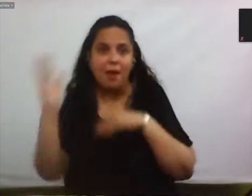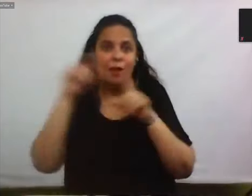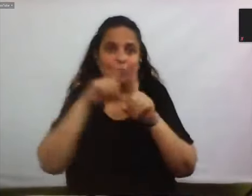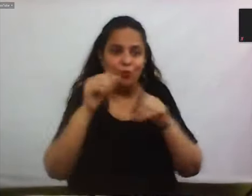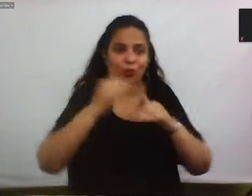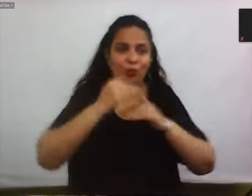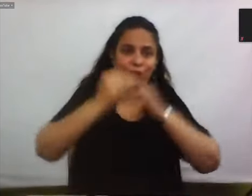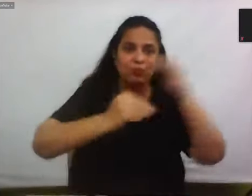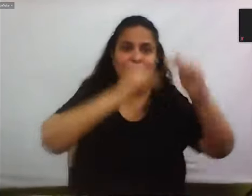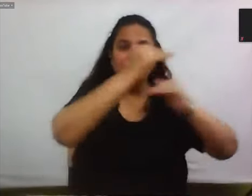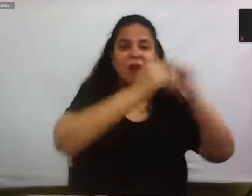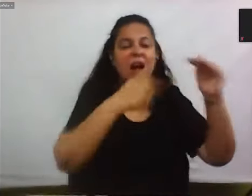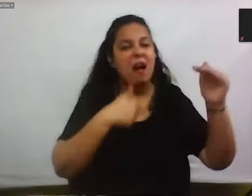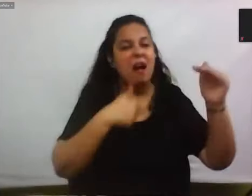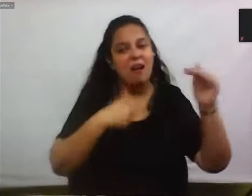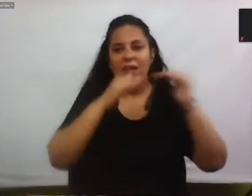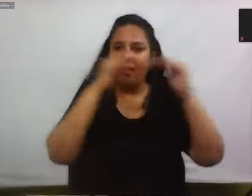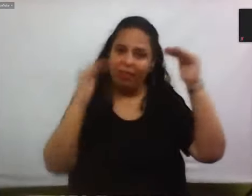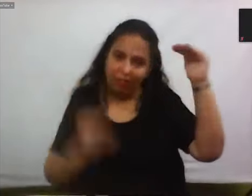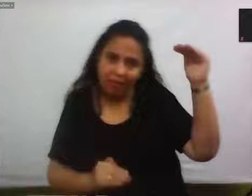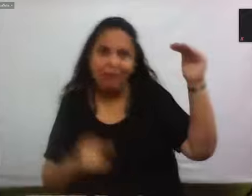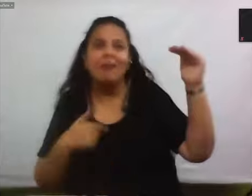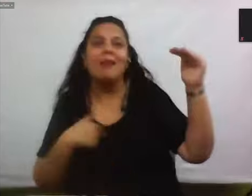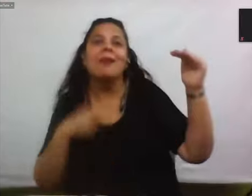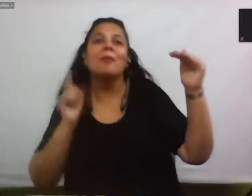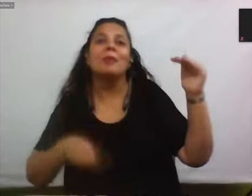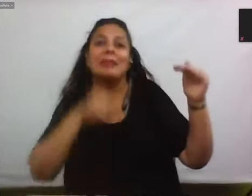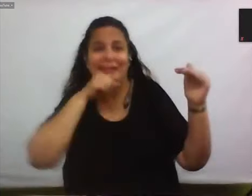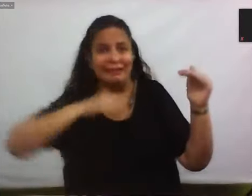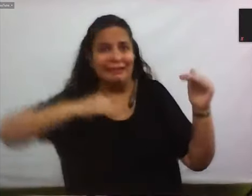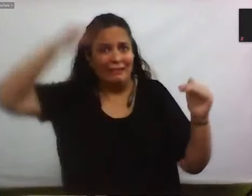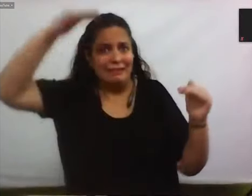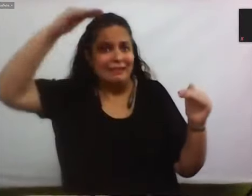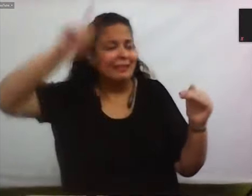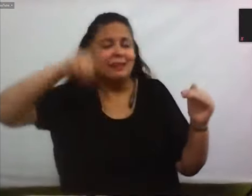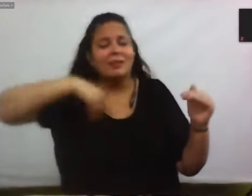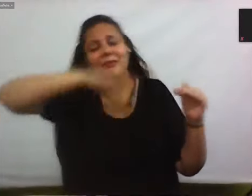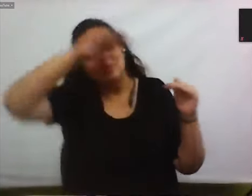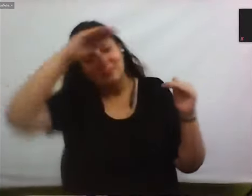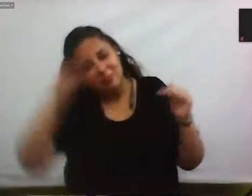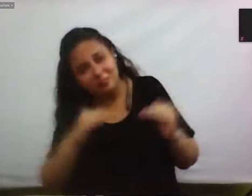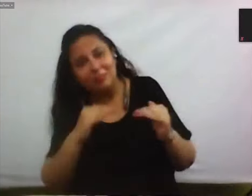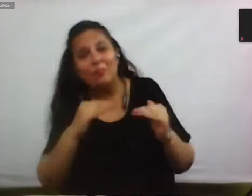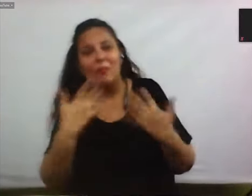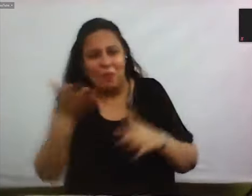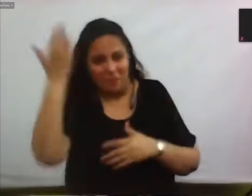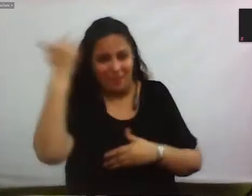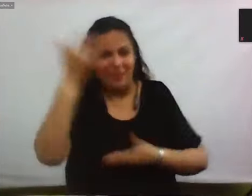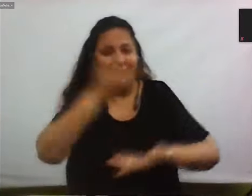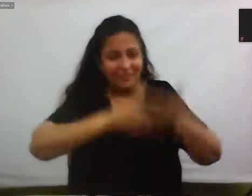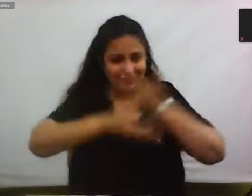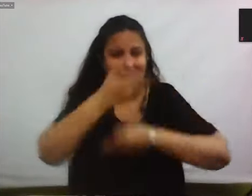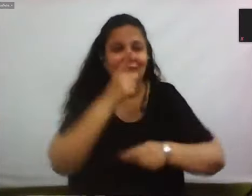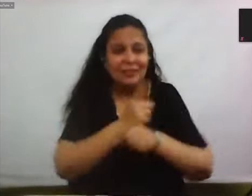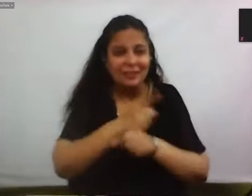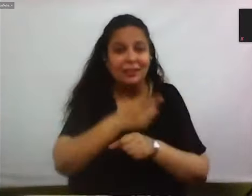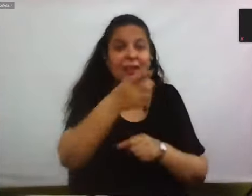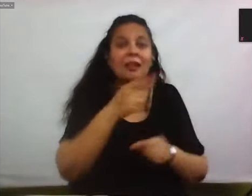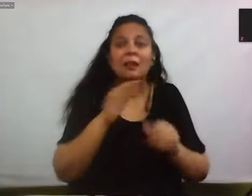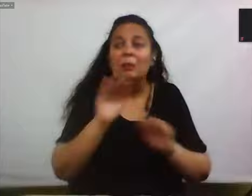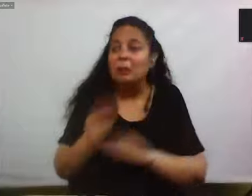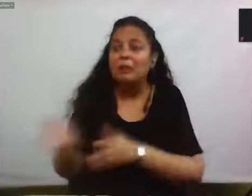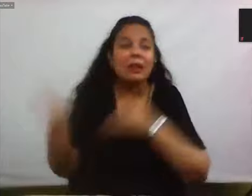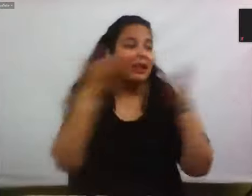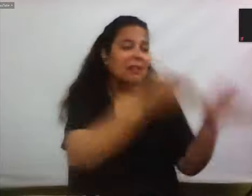जाना पड़ेगा. आई थिंक जब हम पढ़ते थे तो हमें आपने ही सिखाया था कि अगर बच्चा जमीन में बैठा है या कीचड़ में भी बैठा है तो हमको वहीं जाना